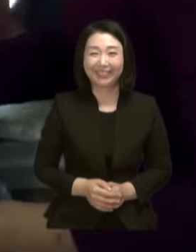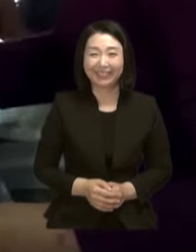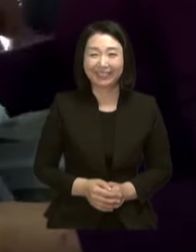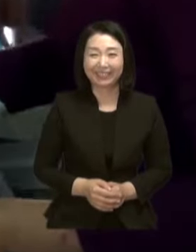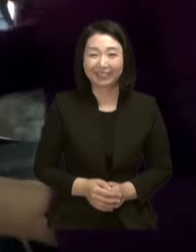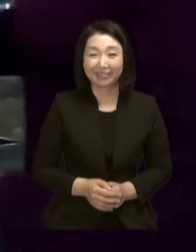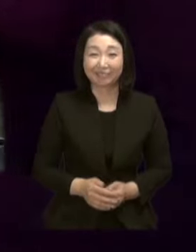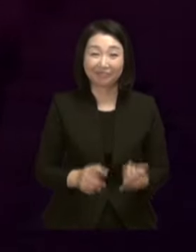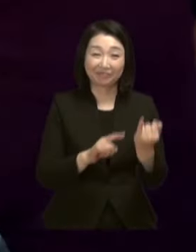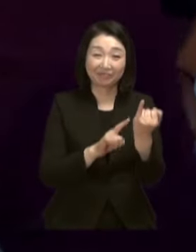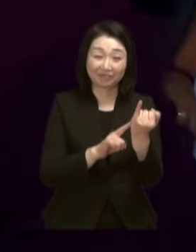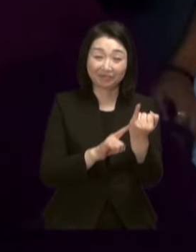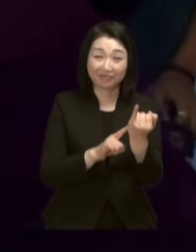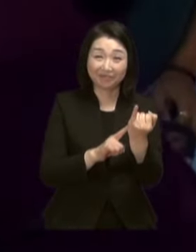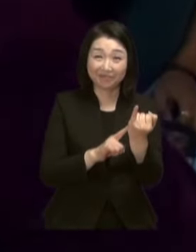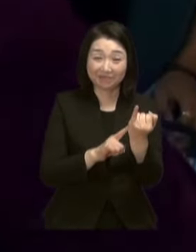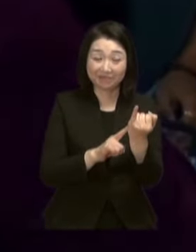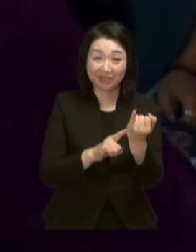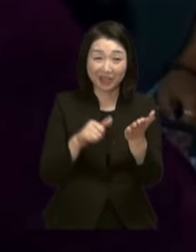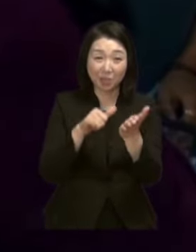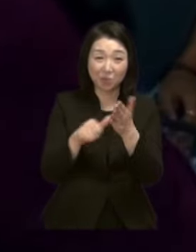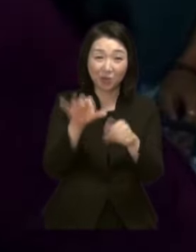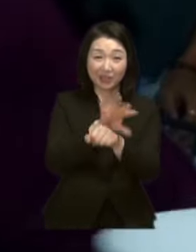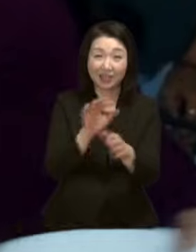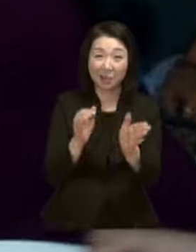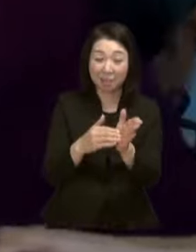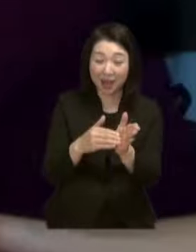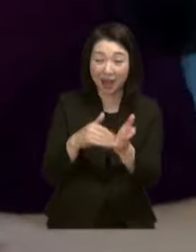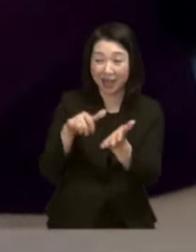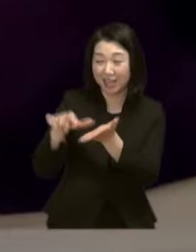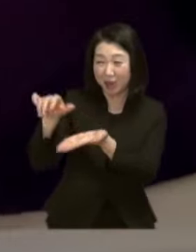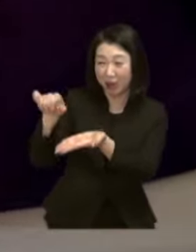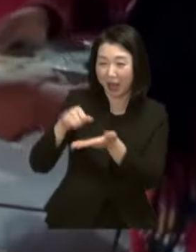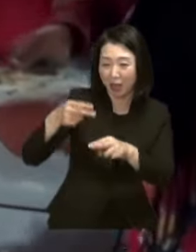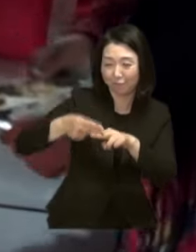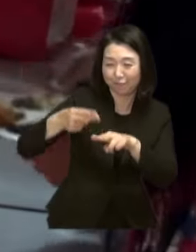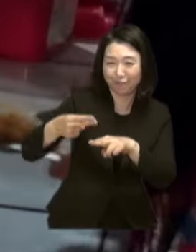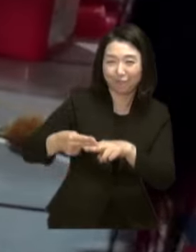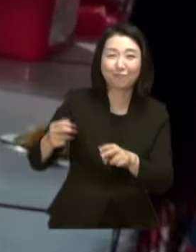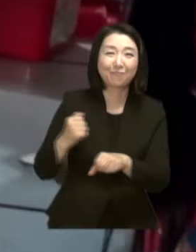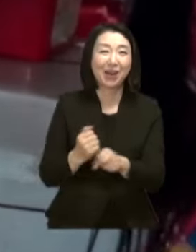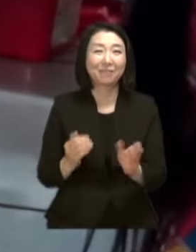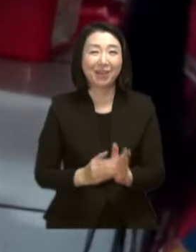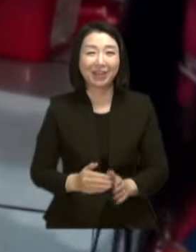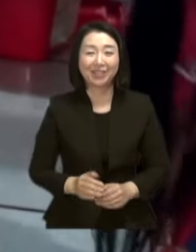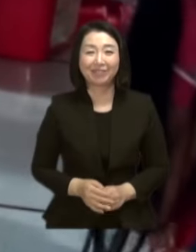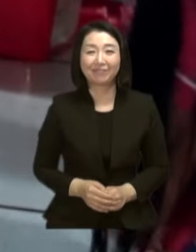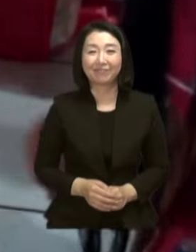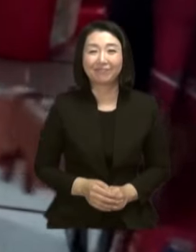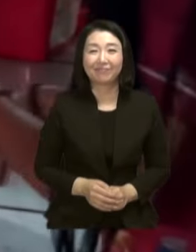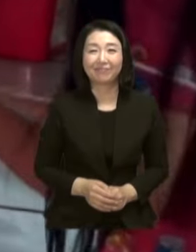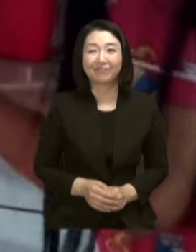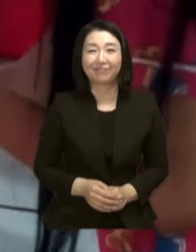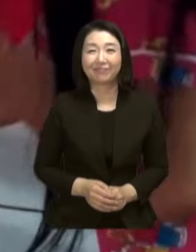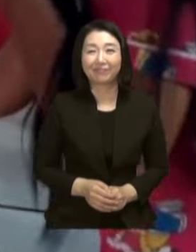이미경 선교사가 직접 장봐온 신선한 재료들로 맛있는 한 끼가 만들어졌다.